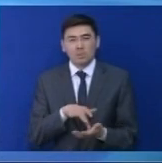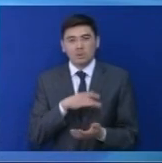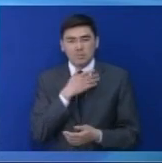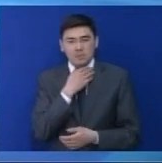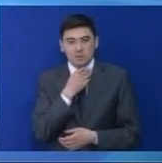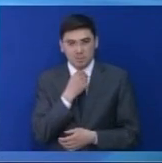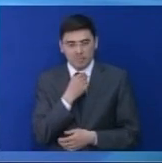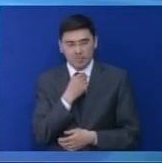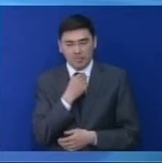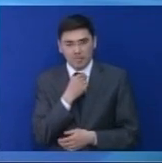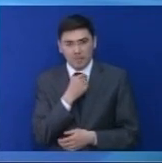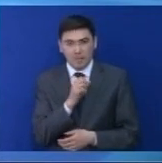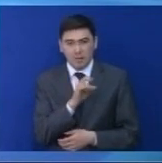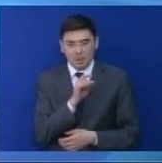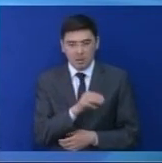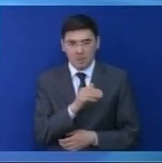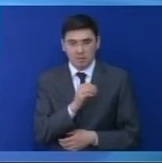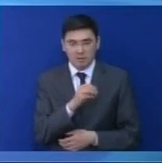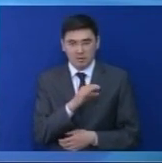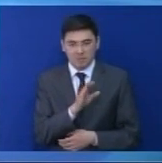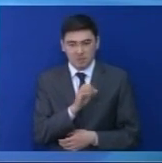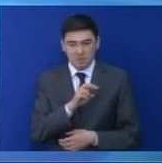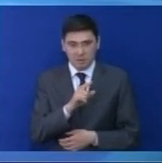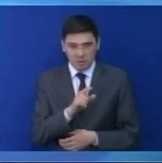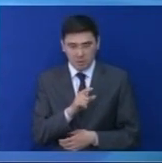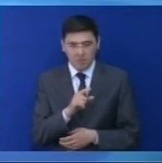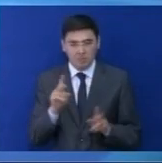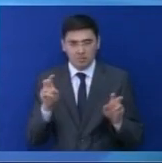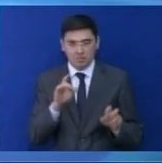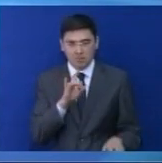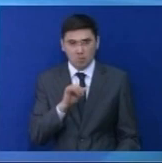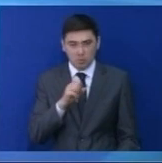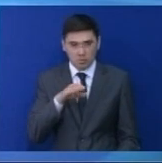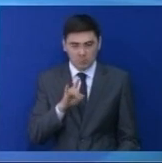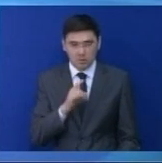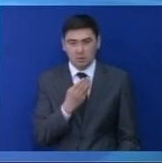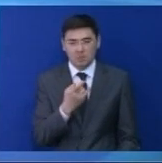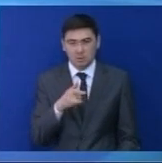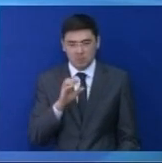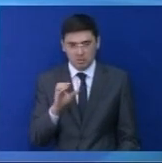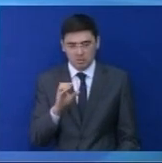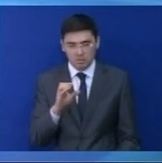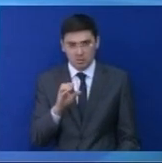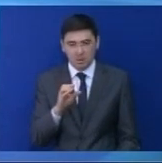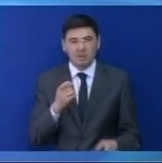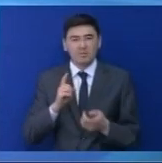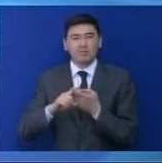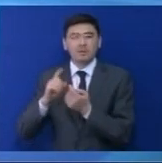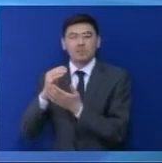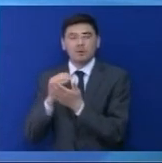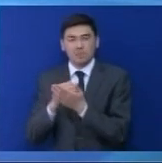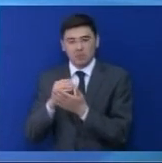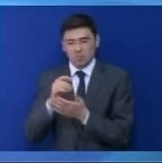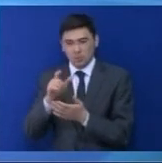продолжаются мероприятия в рамках арт-фестиваля «Рухты-Шыгыс». Напомним, что он посвящен двухлетию программной статьи Ельбасы «Взгляд в будущее